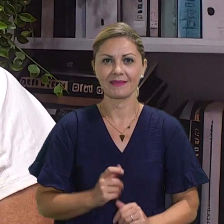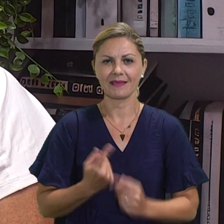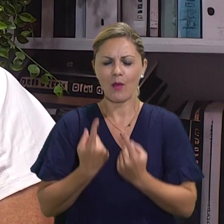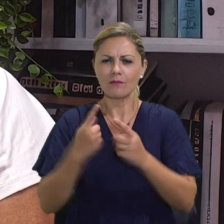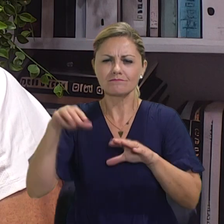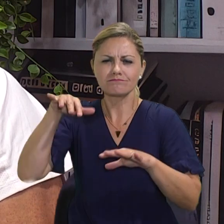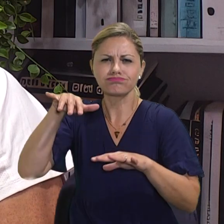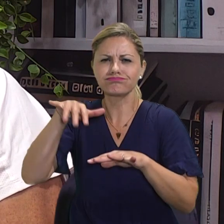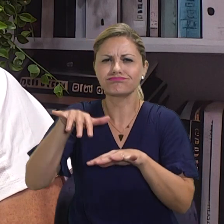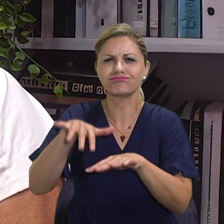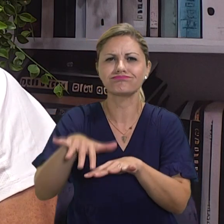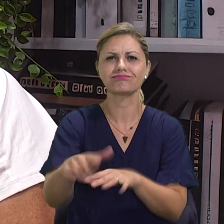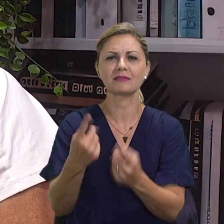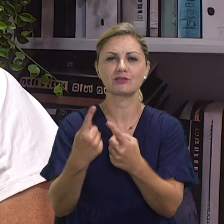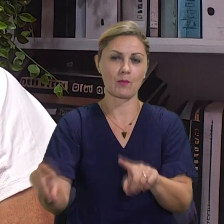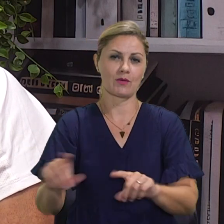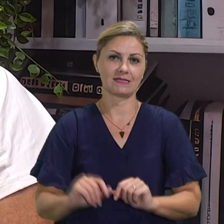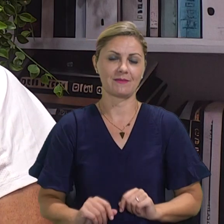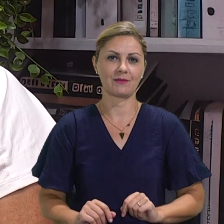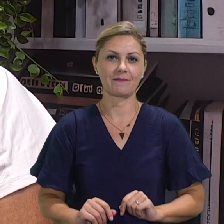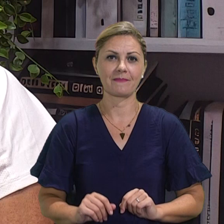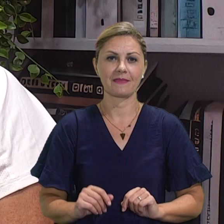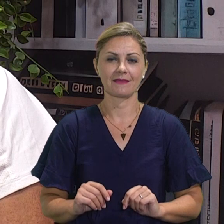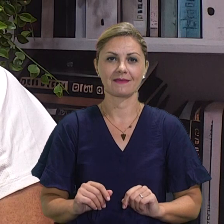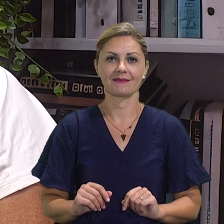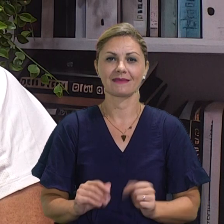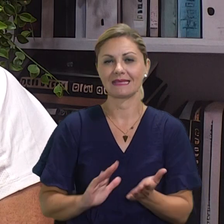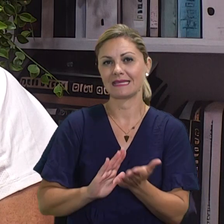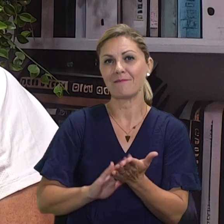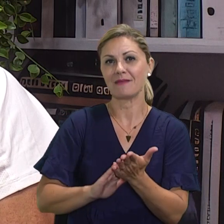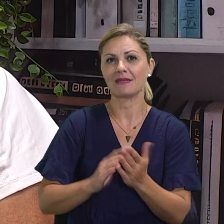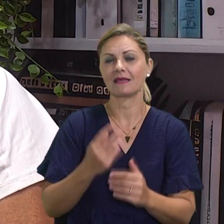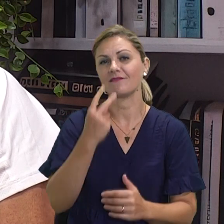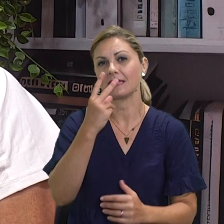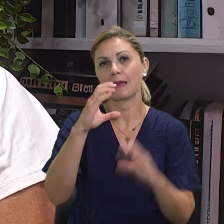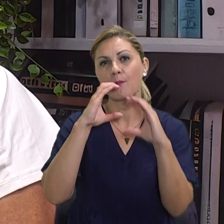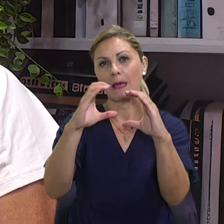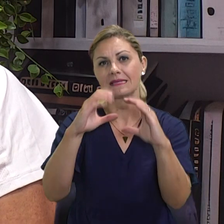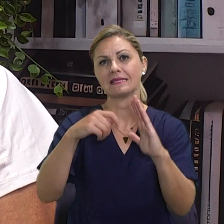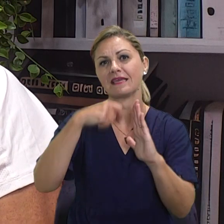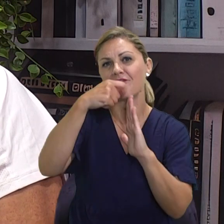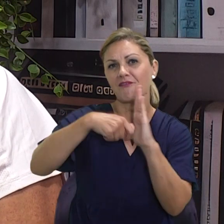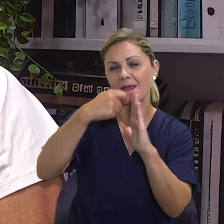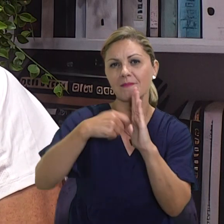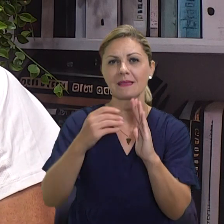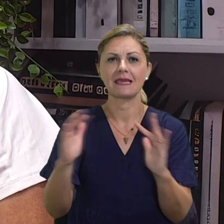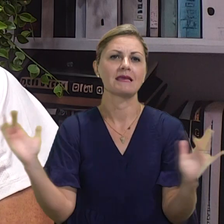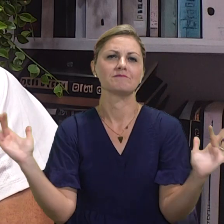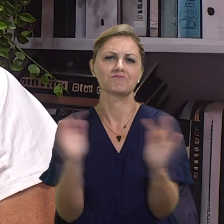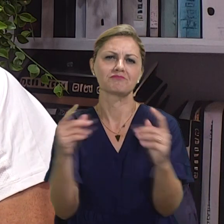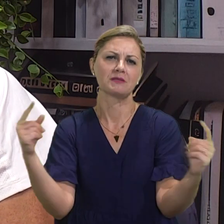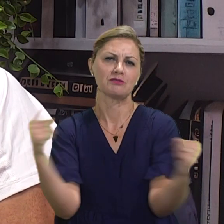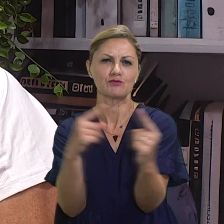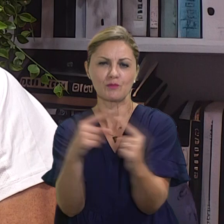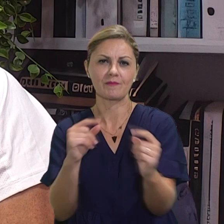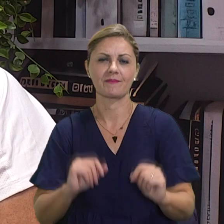melodija. Pjesma dobija ono neku drugu dimenziju. Pa pogledajte, kad pogledate neki film, pa kad je ono kontraštavanje, karanje